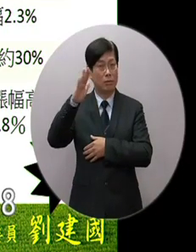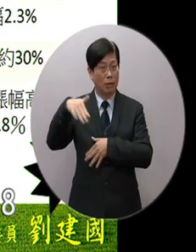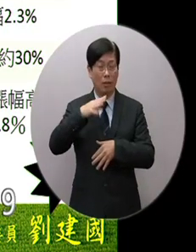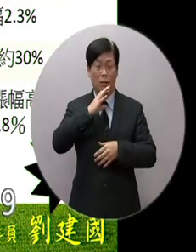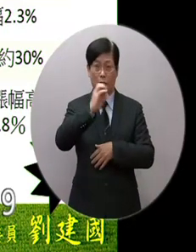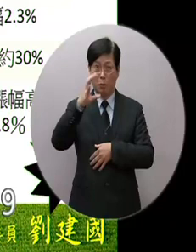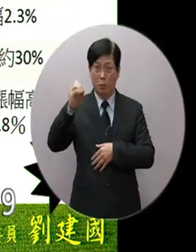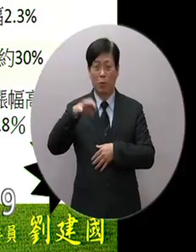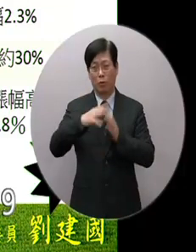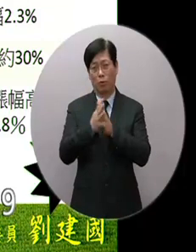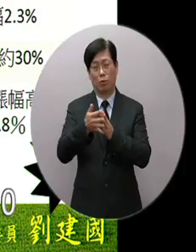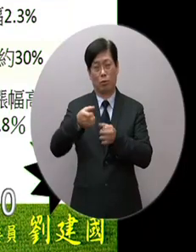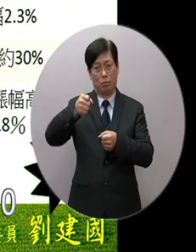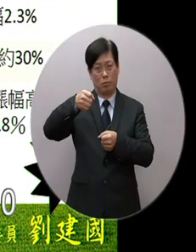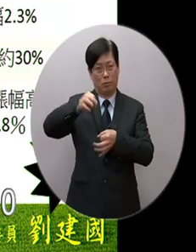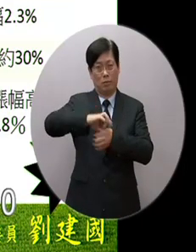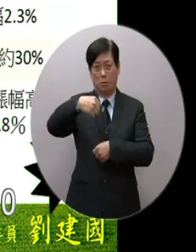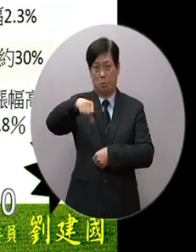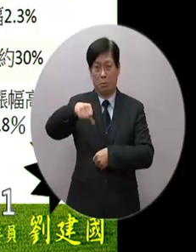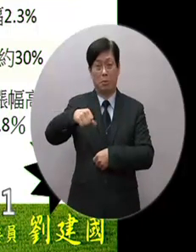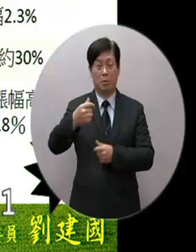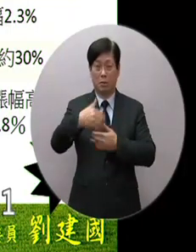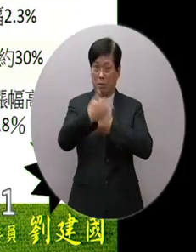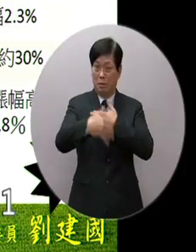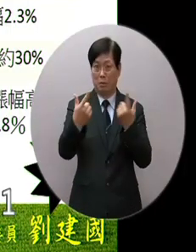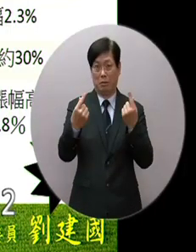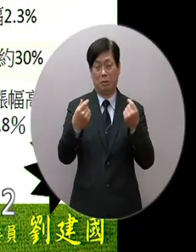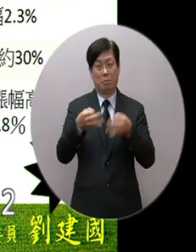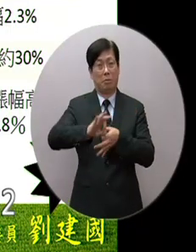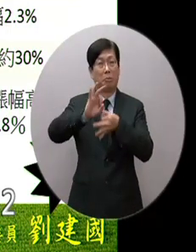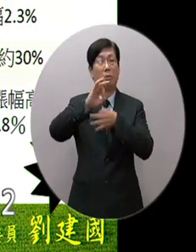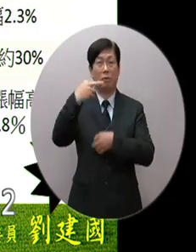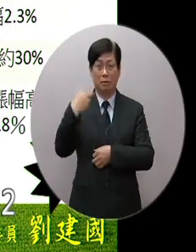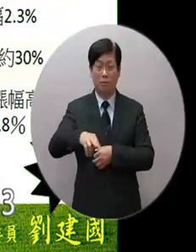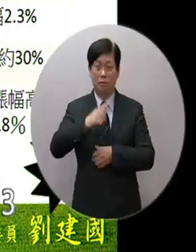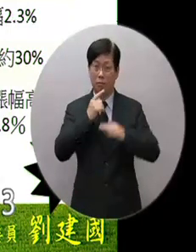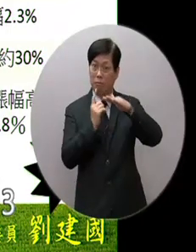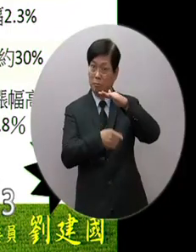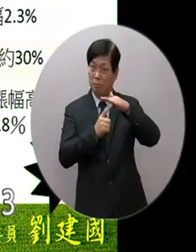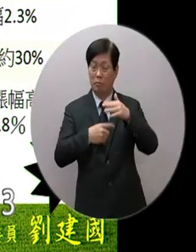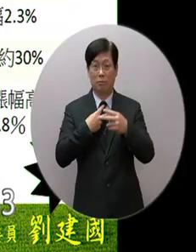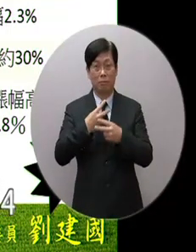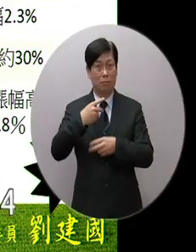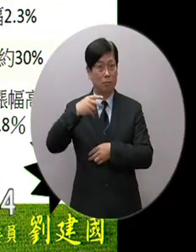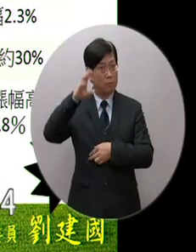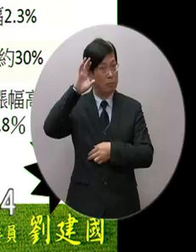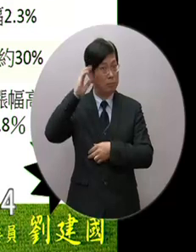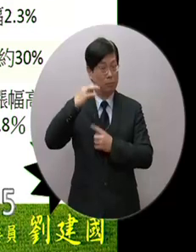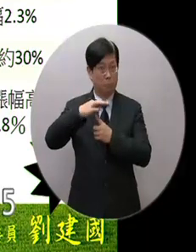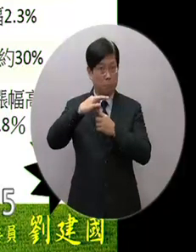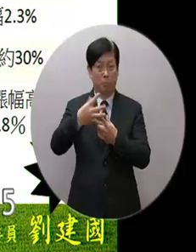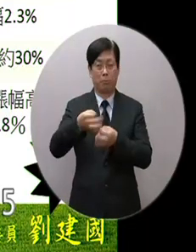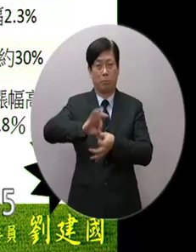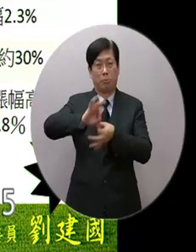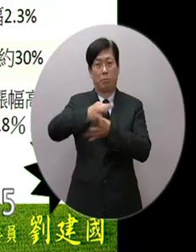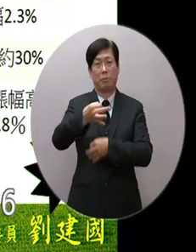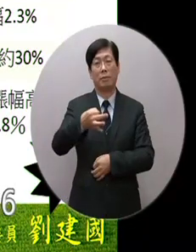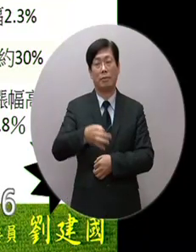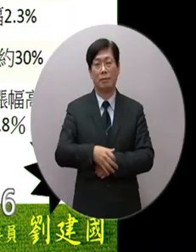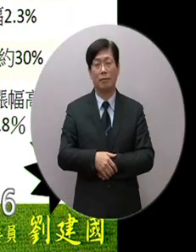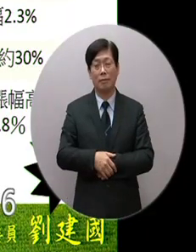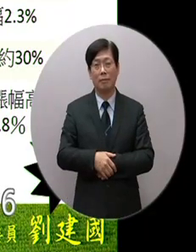也都平均涨到5块。您看电影也涨吼，然后还有这个国道客运的相关的票价，还